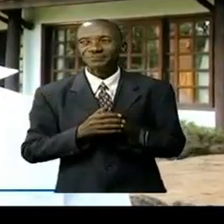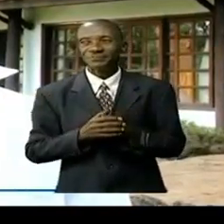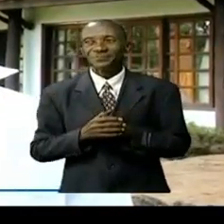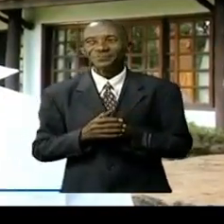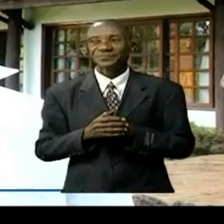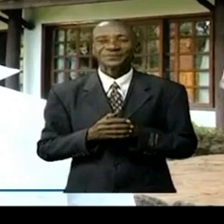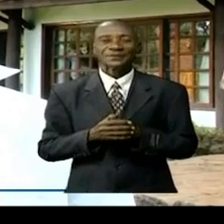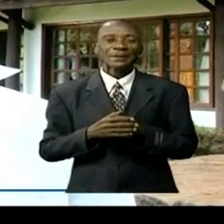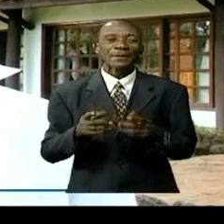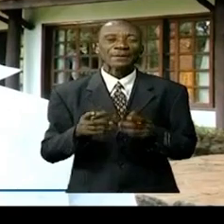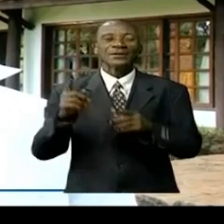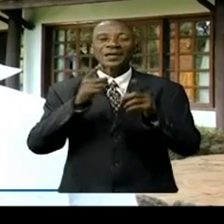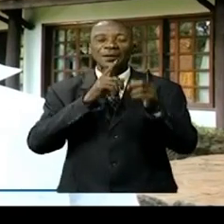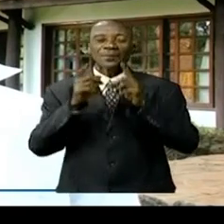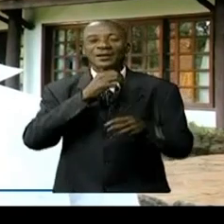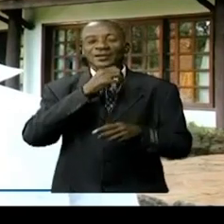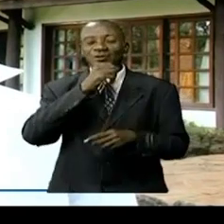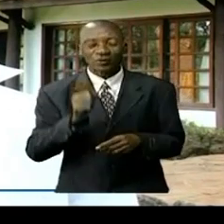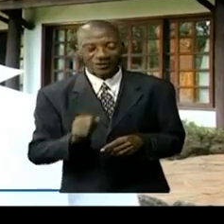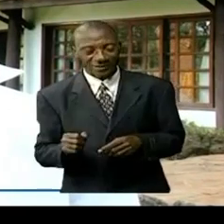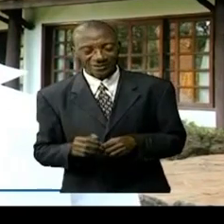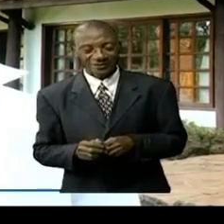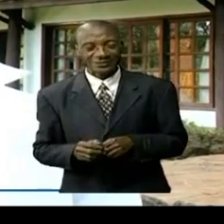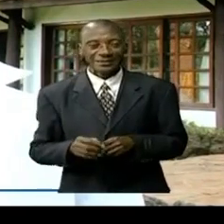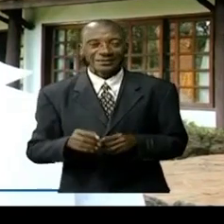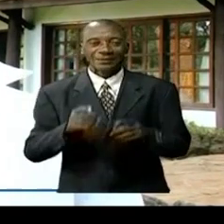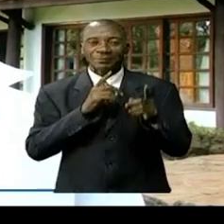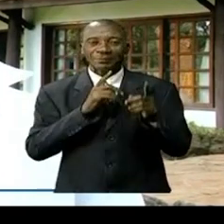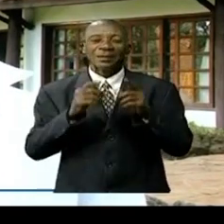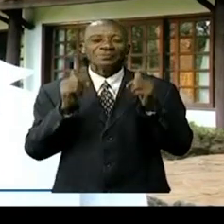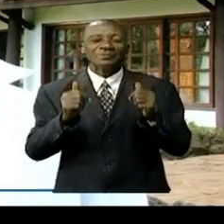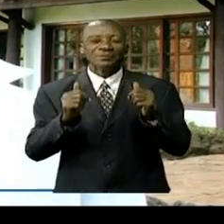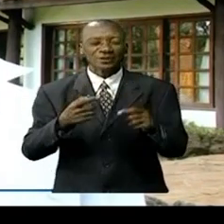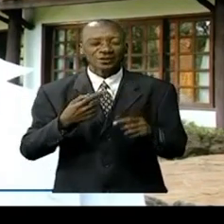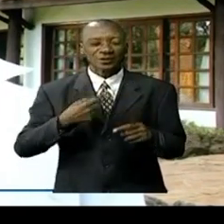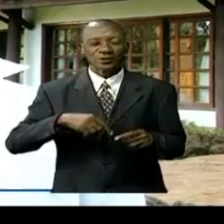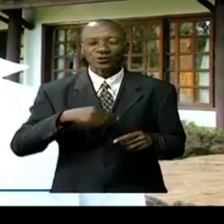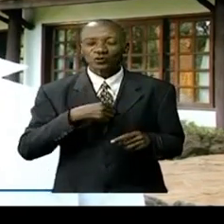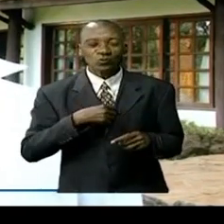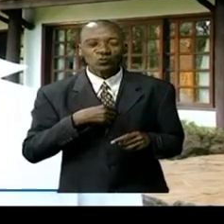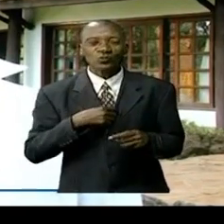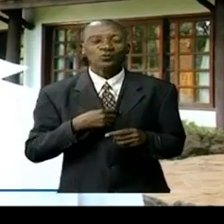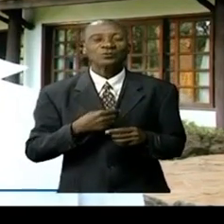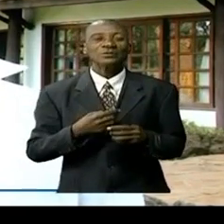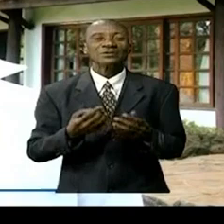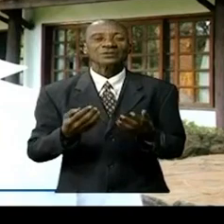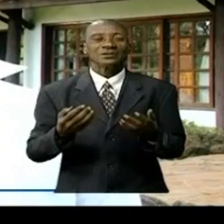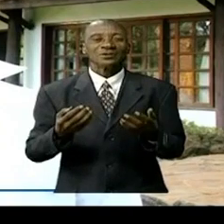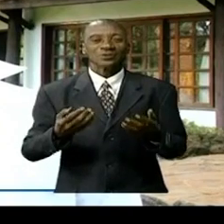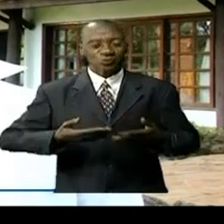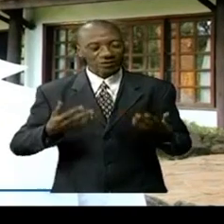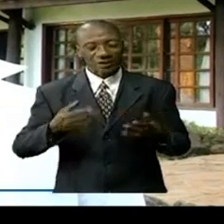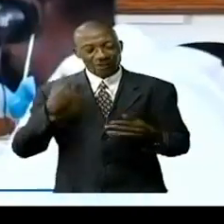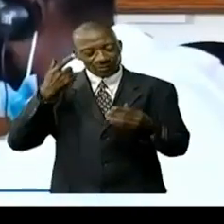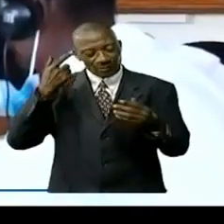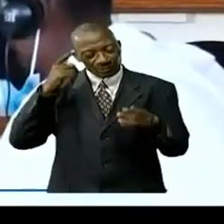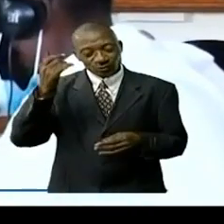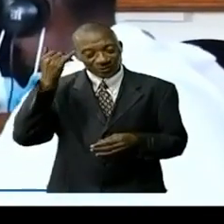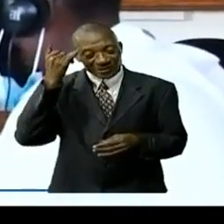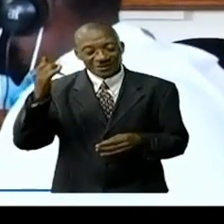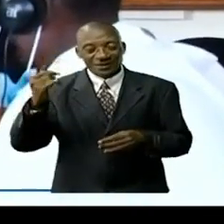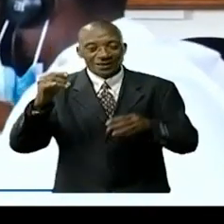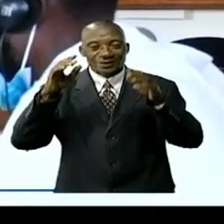wametuitisha ili tuje hapa tutafute amani kwa nchi yetu. na sio mara kwanza hii